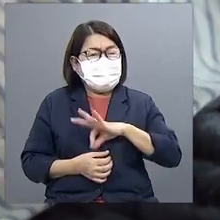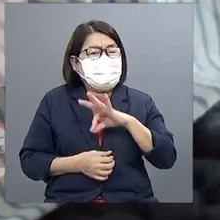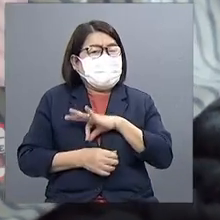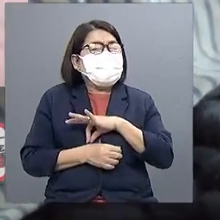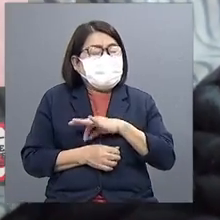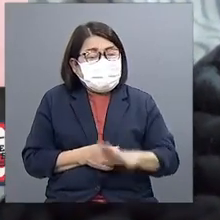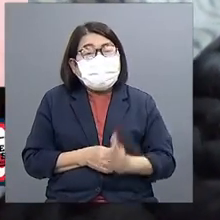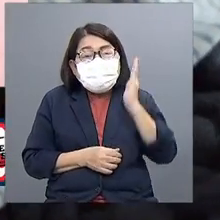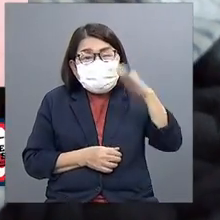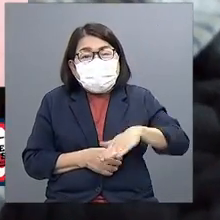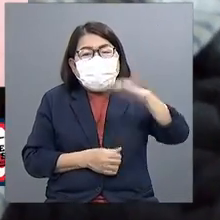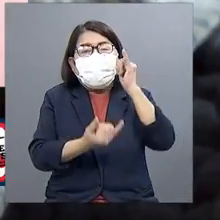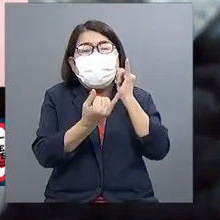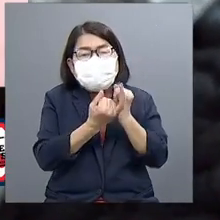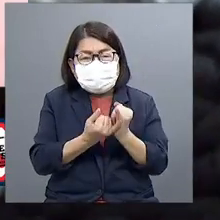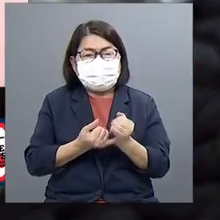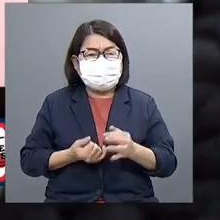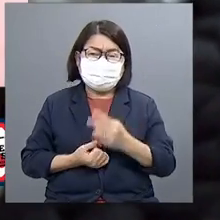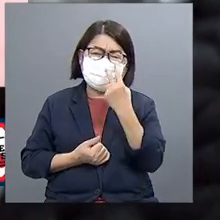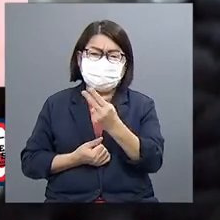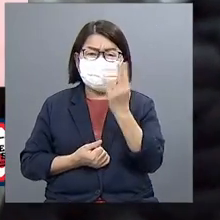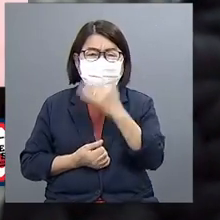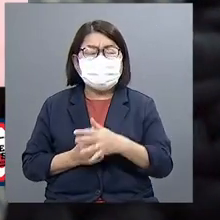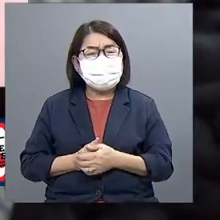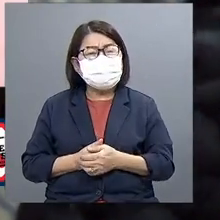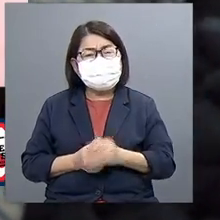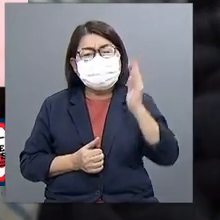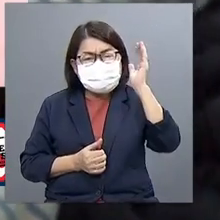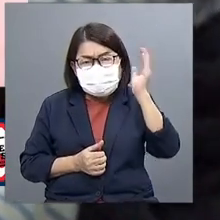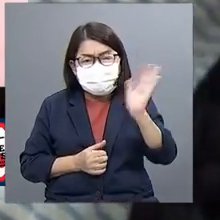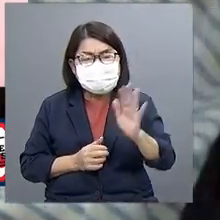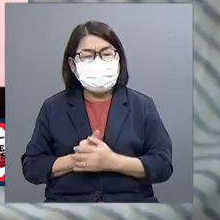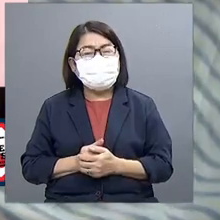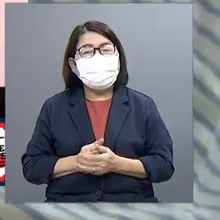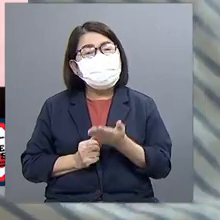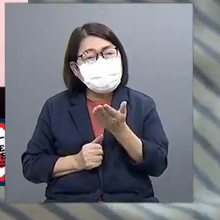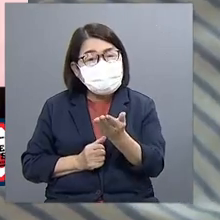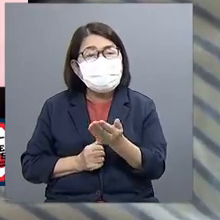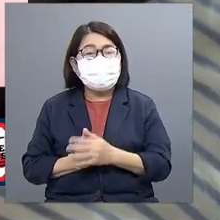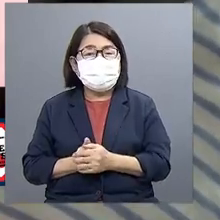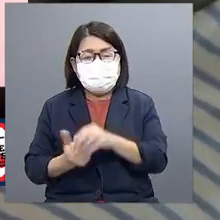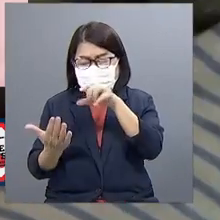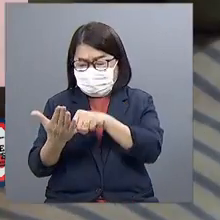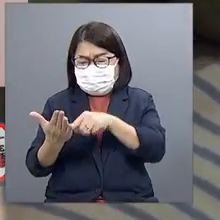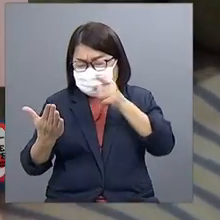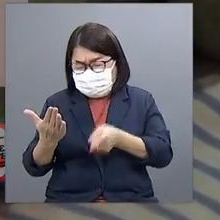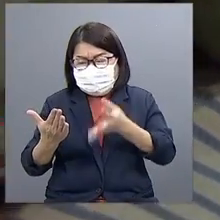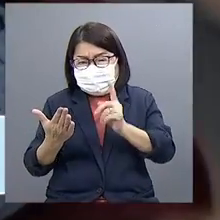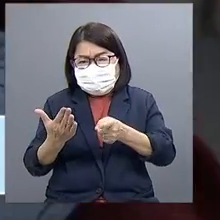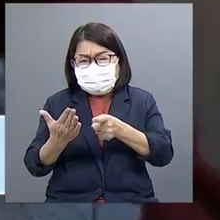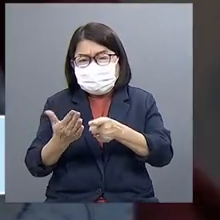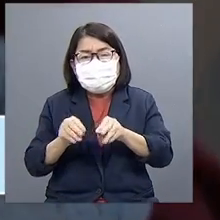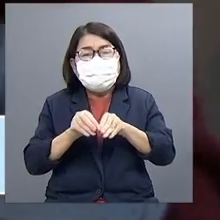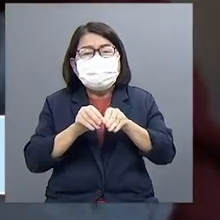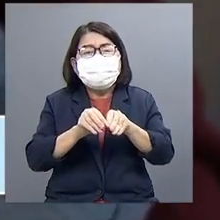ดังนั้นขอให้ประชาชนนะคะอย่าหลงเชื่อข้อมูลดังกล่าวค่ะขอความร่วมมือไม่ส่งไม่แชร์ข้อมูลดังกล่าวในช่องทางสื่อสังคมออนไลน์ต่างๆนะ